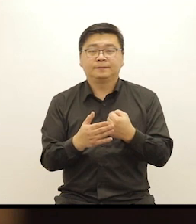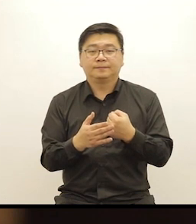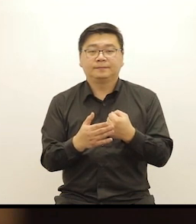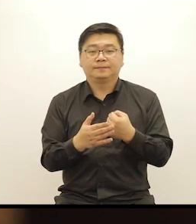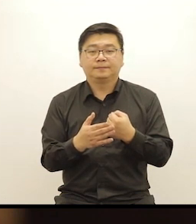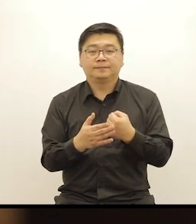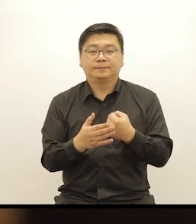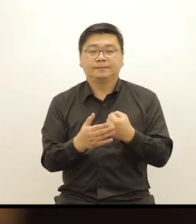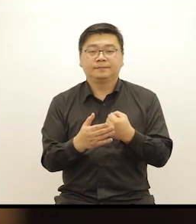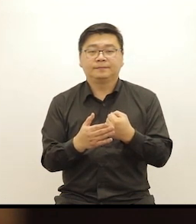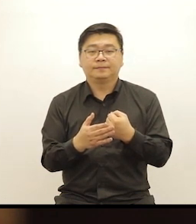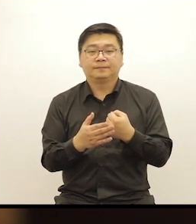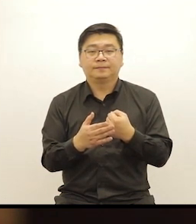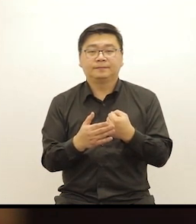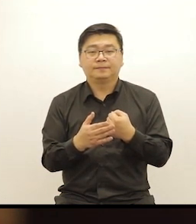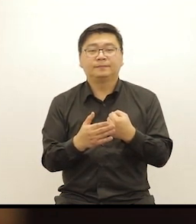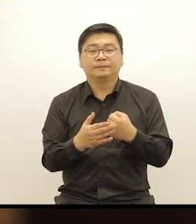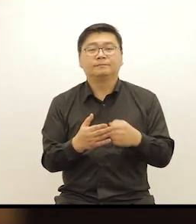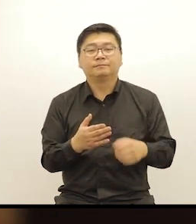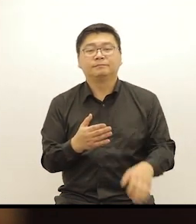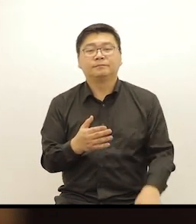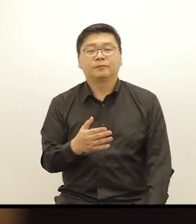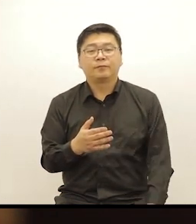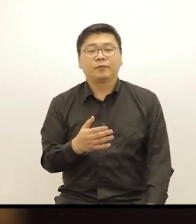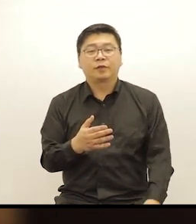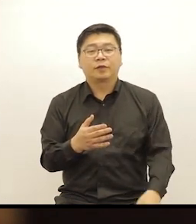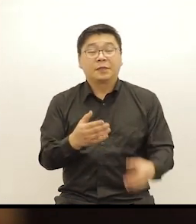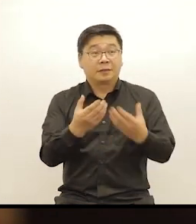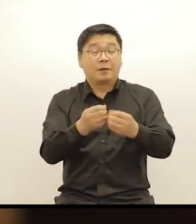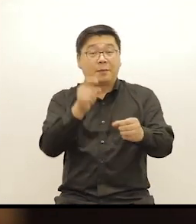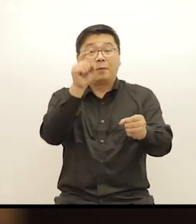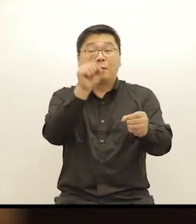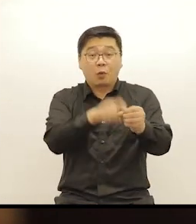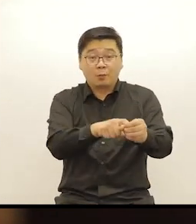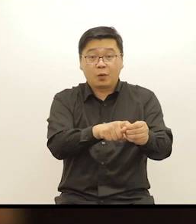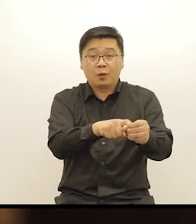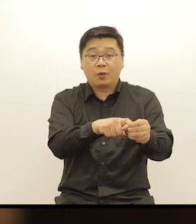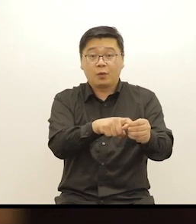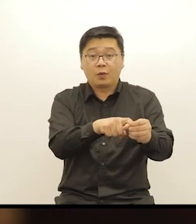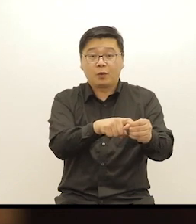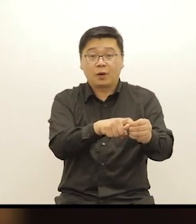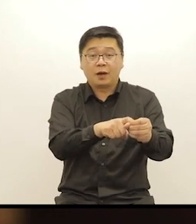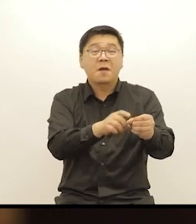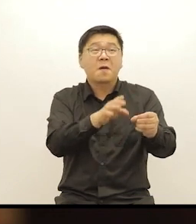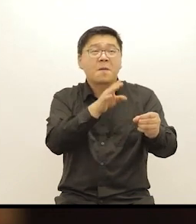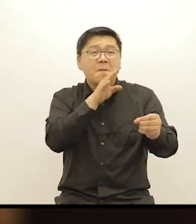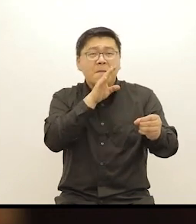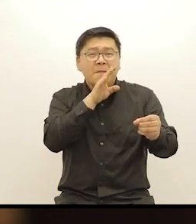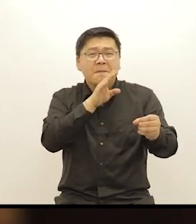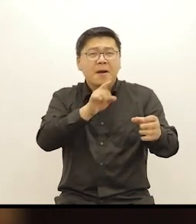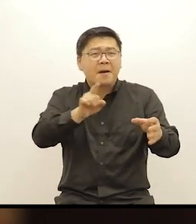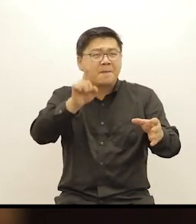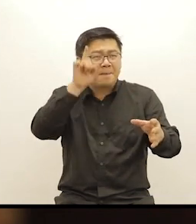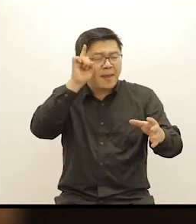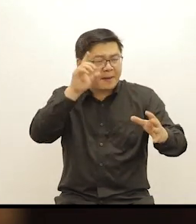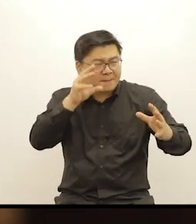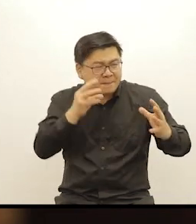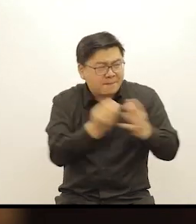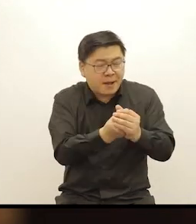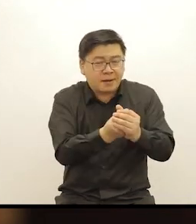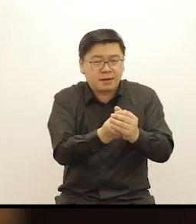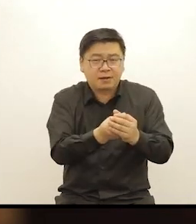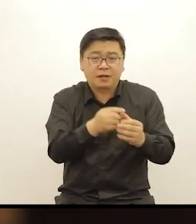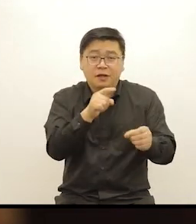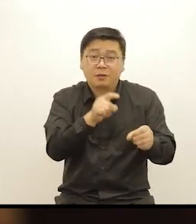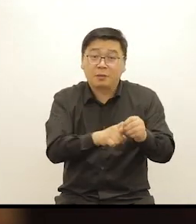좀 근데 이제 그 목표가 정말로 100% 완성도를 높이느냐 네.